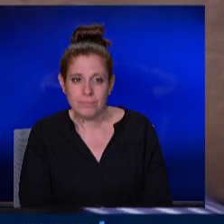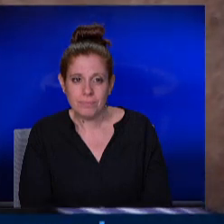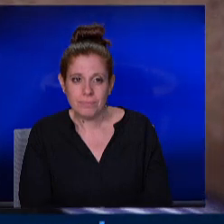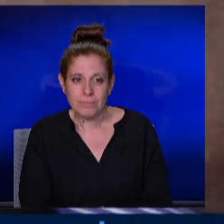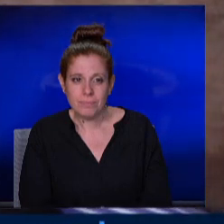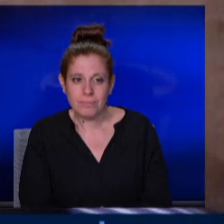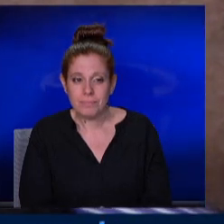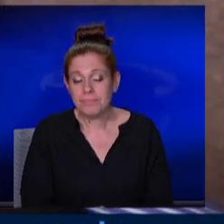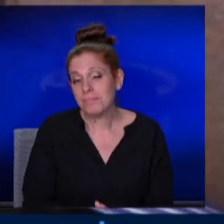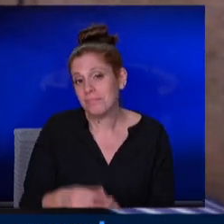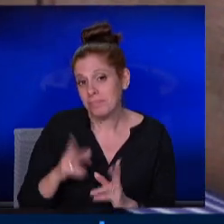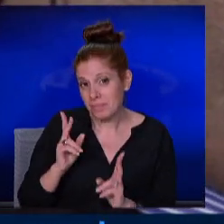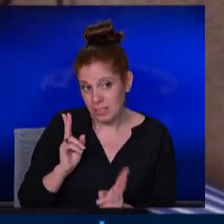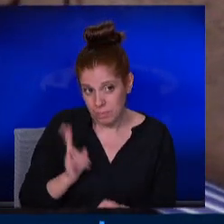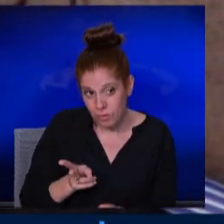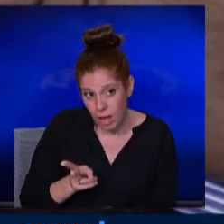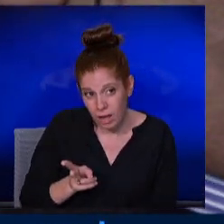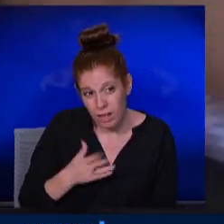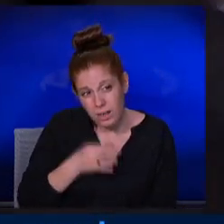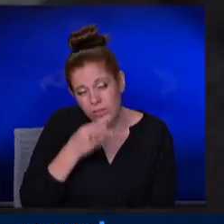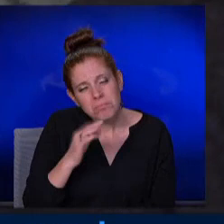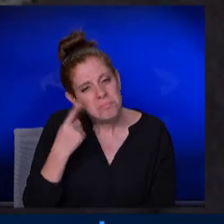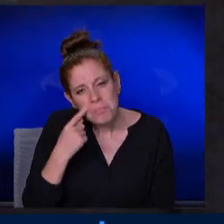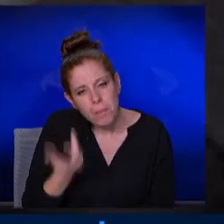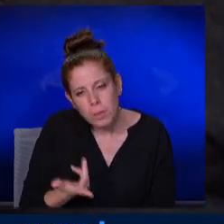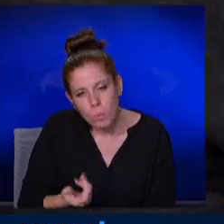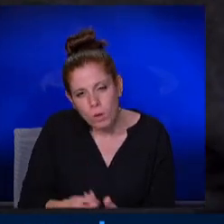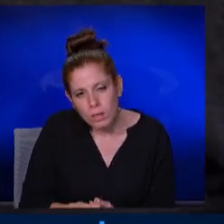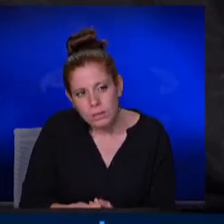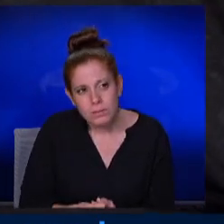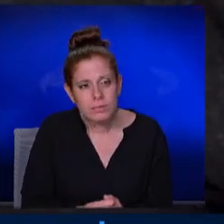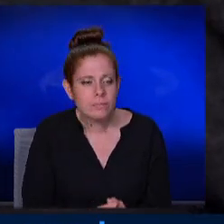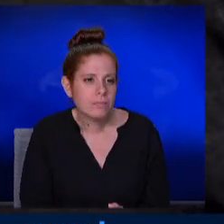لو سمحت بدي اسمع ليش بتبكي